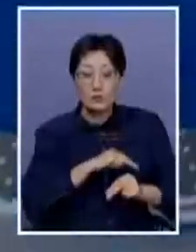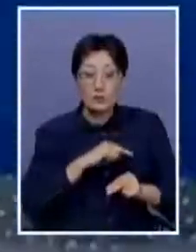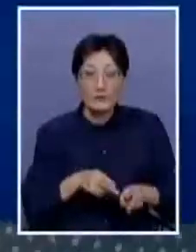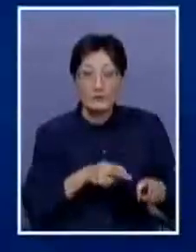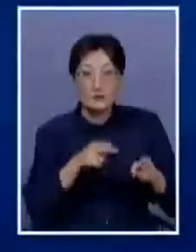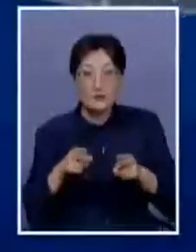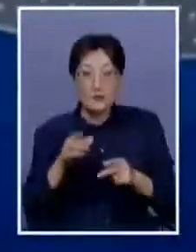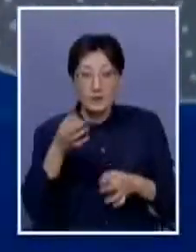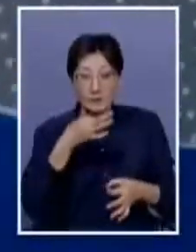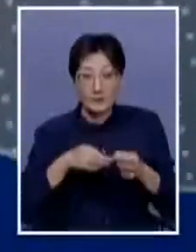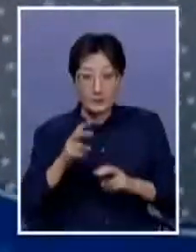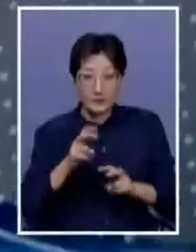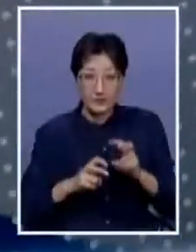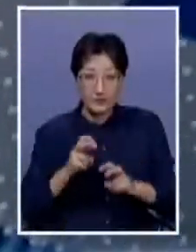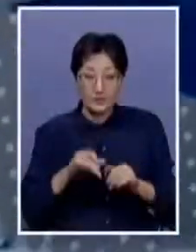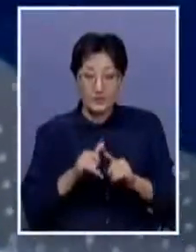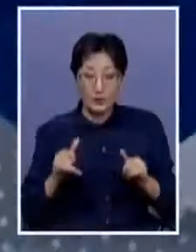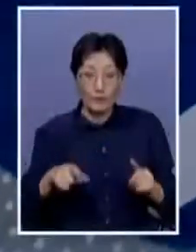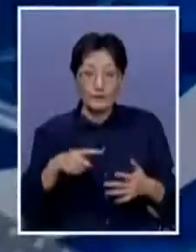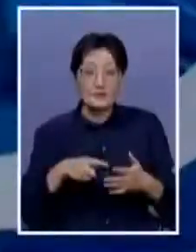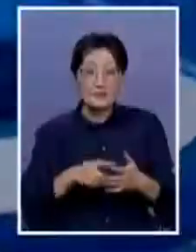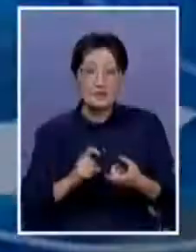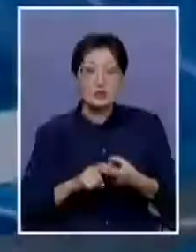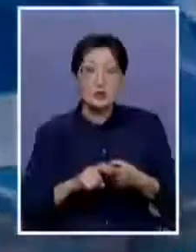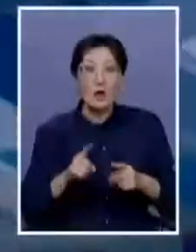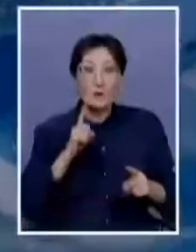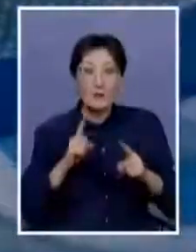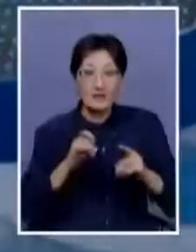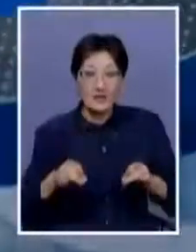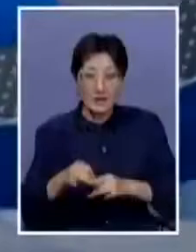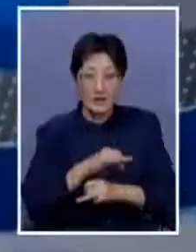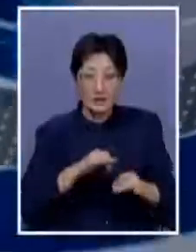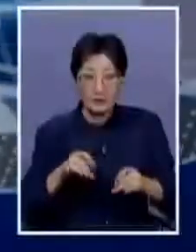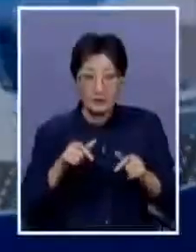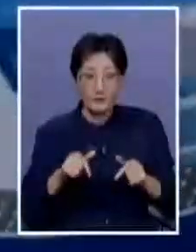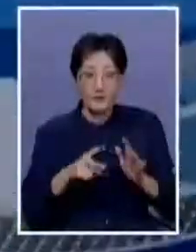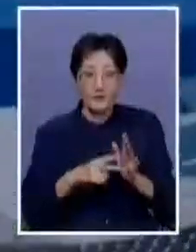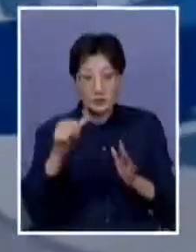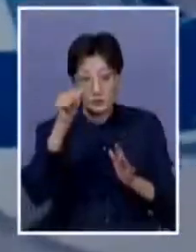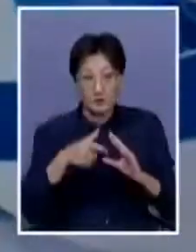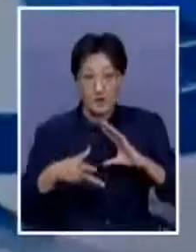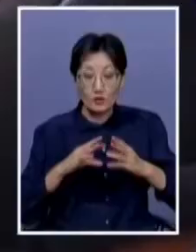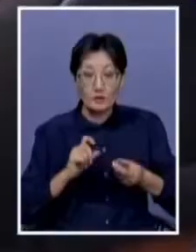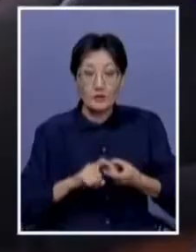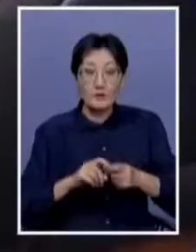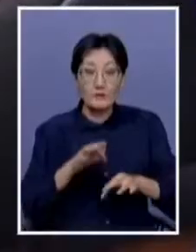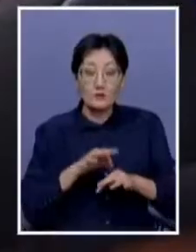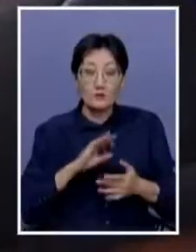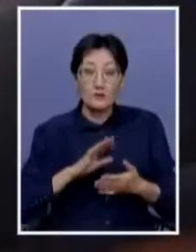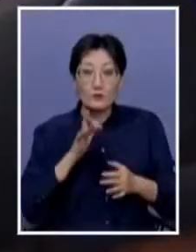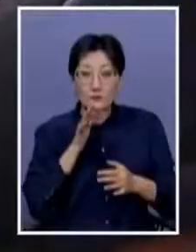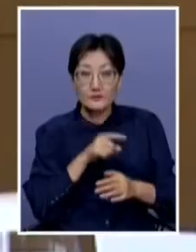барысында фармацевтика өнеркәсібінің даму мәселелері жөнінде кеңесте талқыланды. Биылғы 7 айдың қорытындысы бойынша пандемия